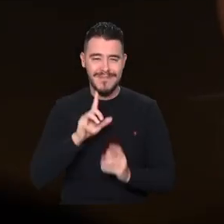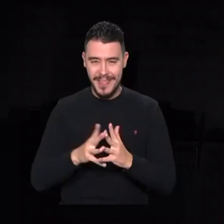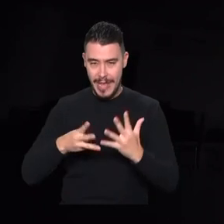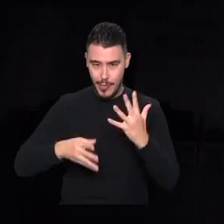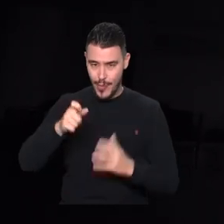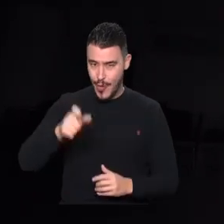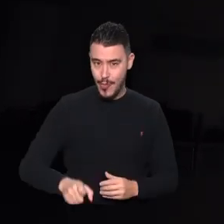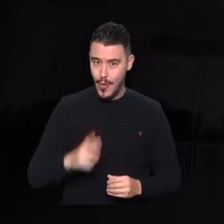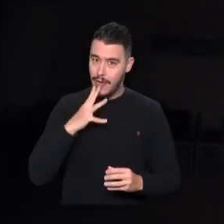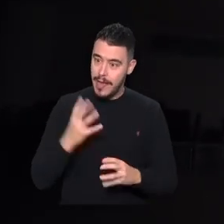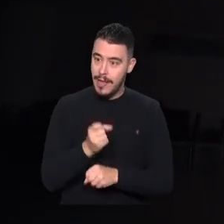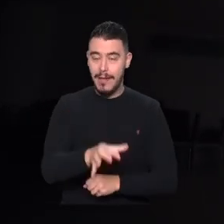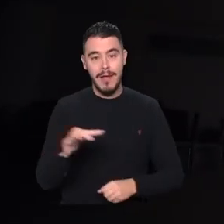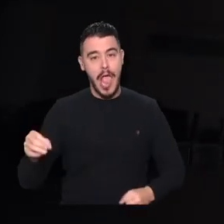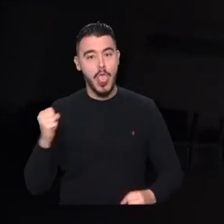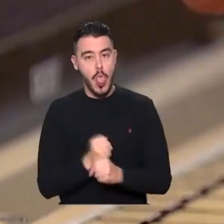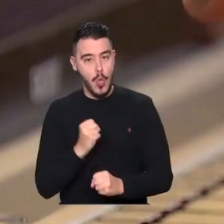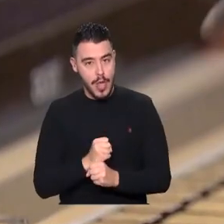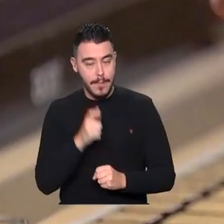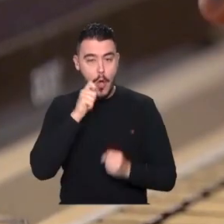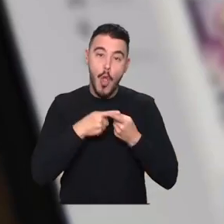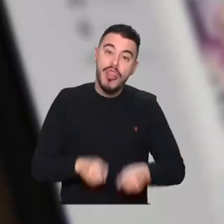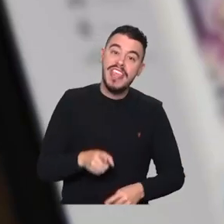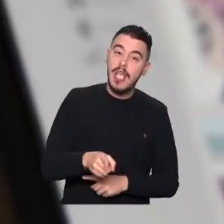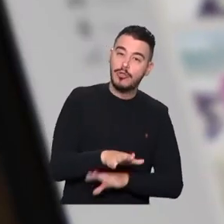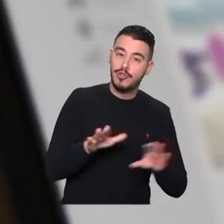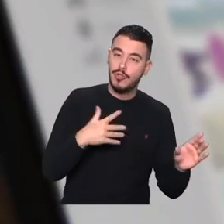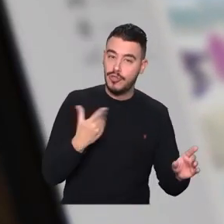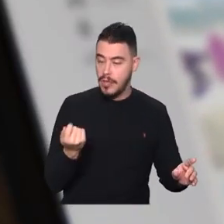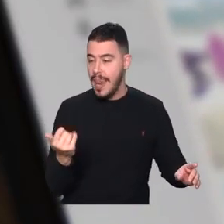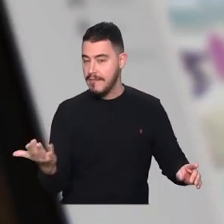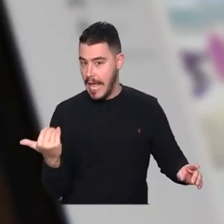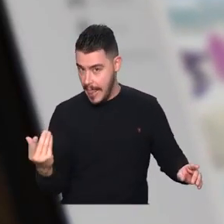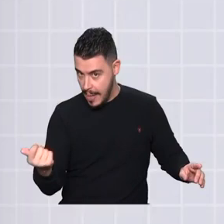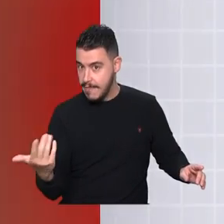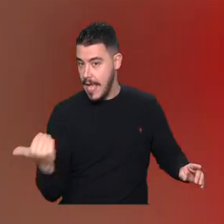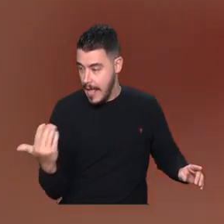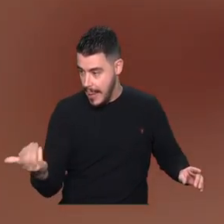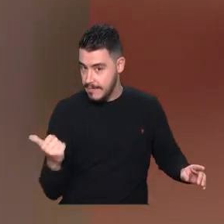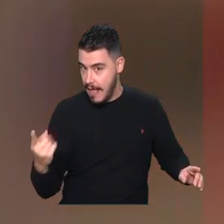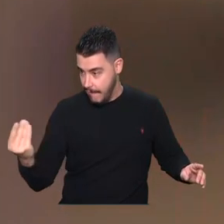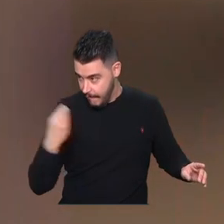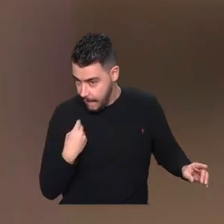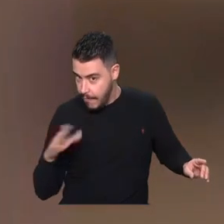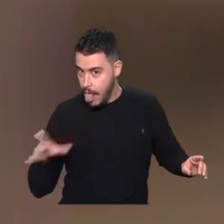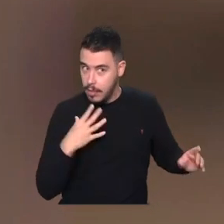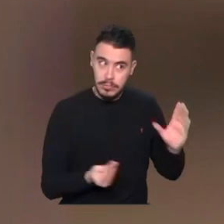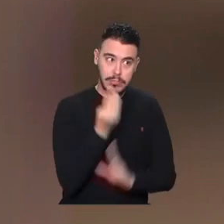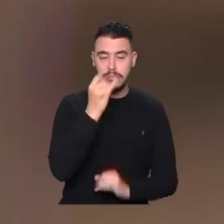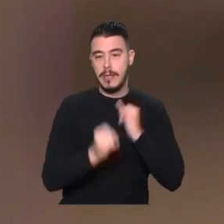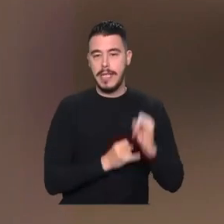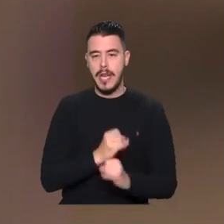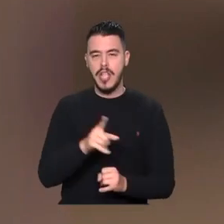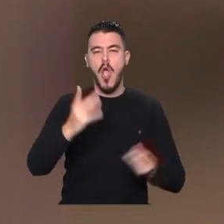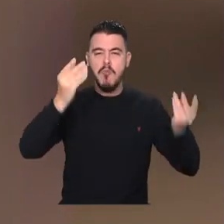ο 33χρονος άρχισε να τη ζητάει χρήματα για να μην δημοσιεύσει υλικό που είχε στην κατοχή του. Πολύ καλά το έκανε. Μπράβο τους. Καλά